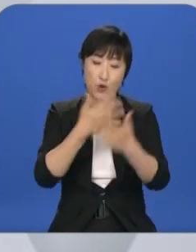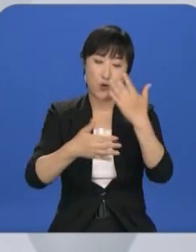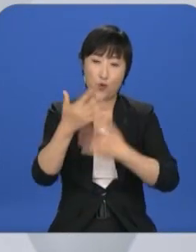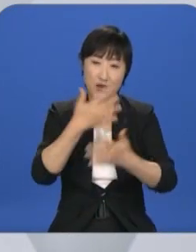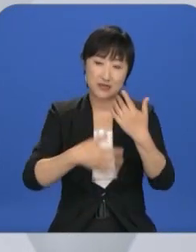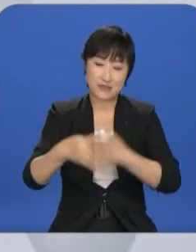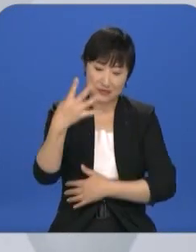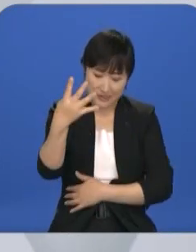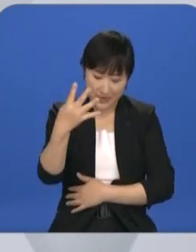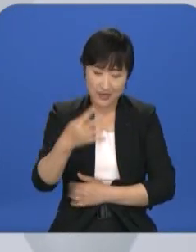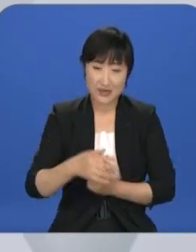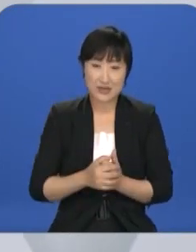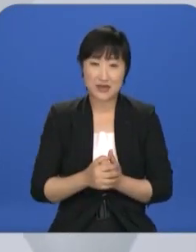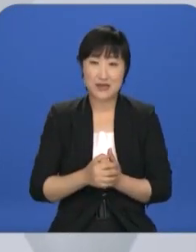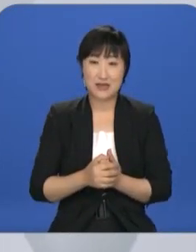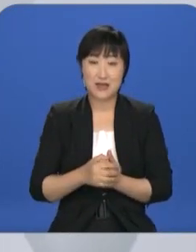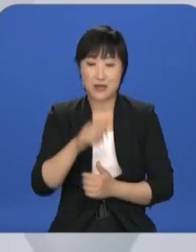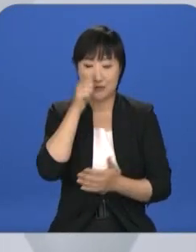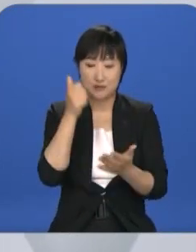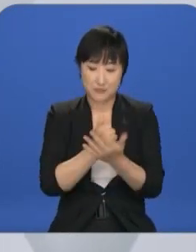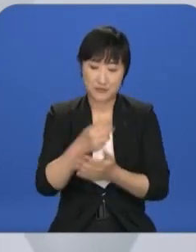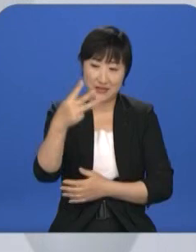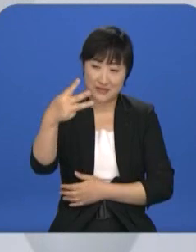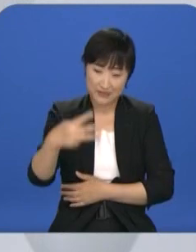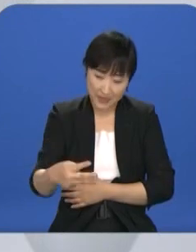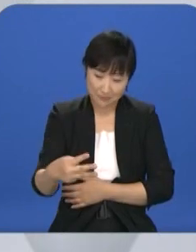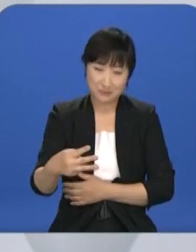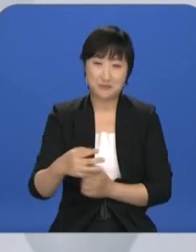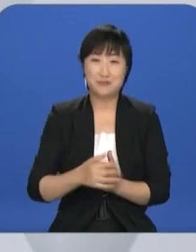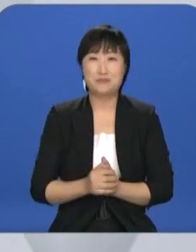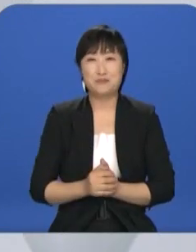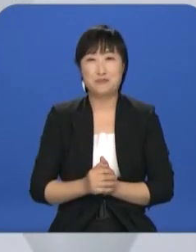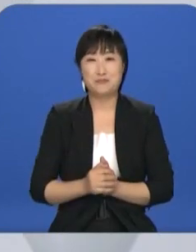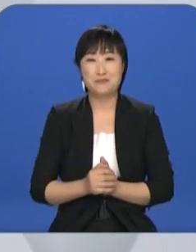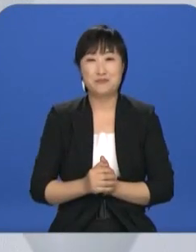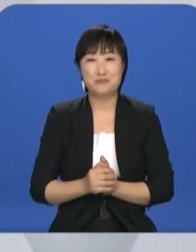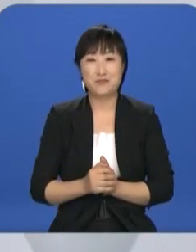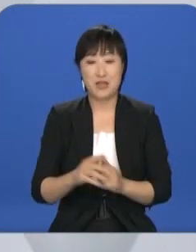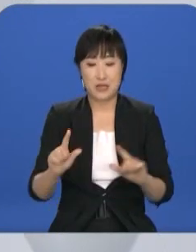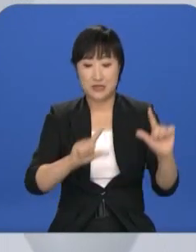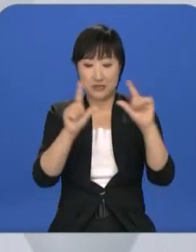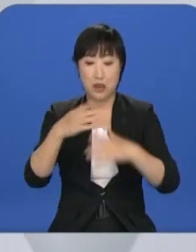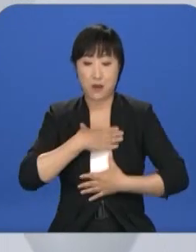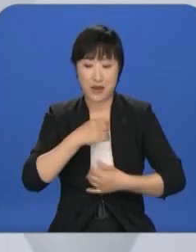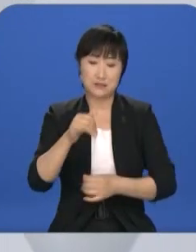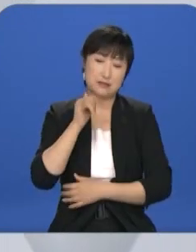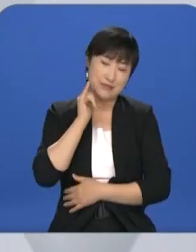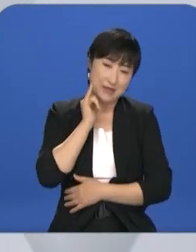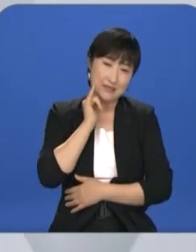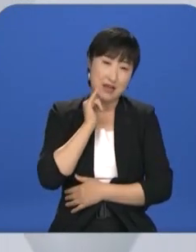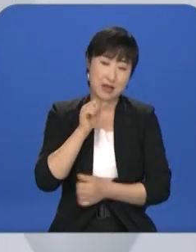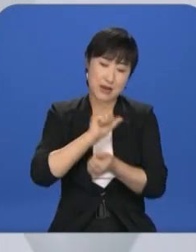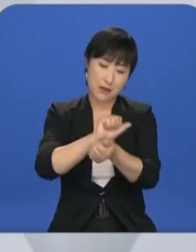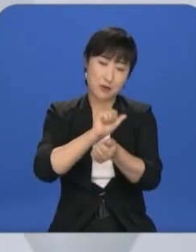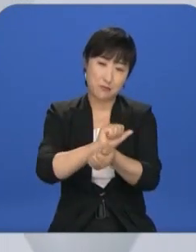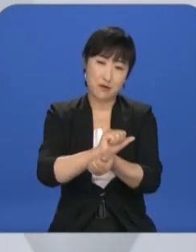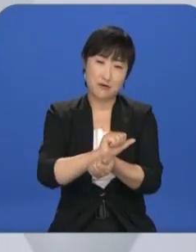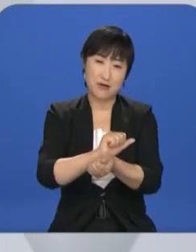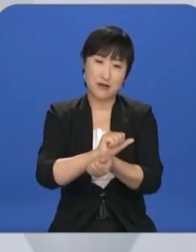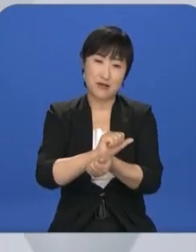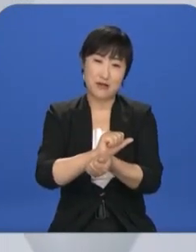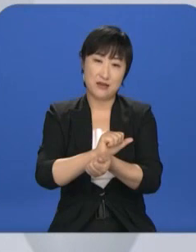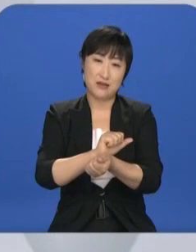화재 분야에서도 4등급, 범죄는 3등급입니다. 좀 더 나왔고 생활안전, 자살,